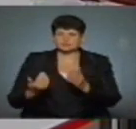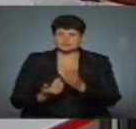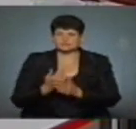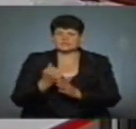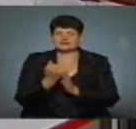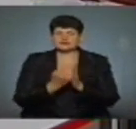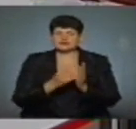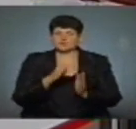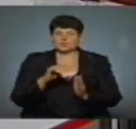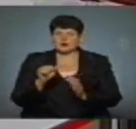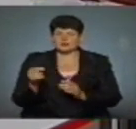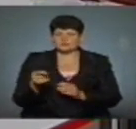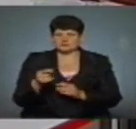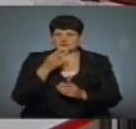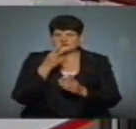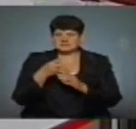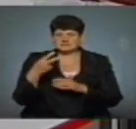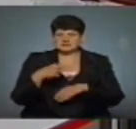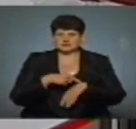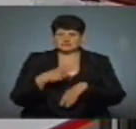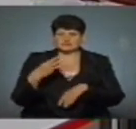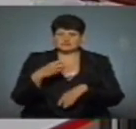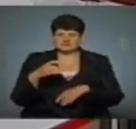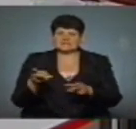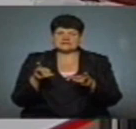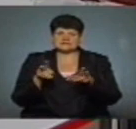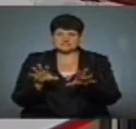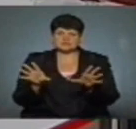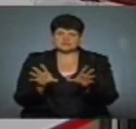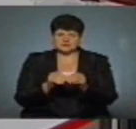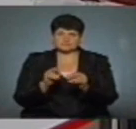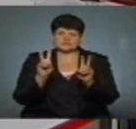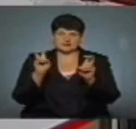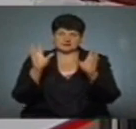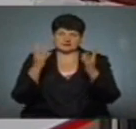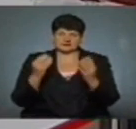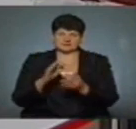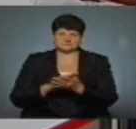на телеканалі ЮА Тернопіль. Дивіться о 20:30 і залишайтеся з нами. Далі в ефірі «Тема дня».